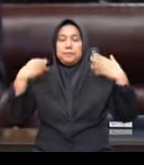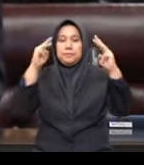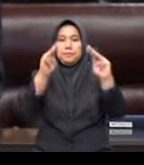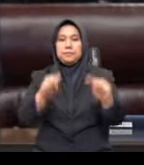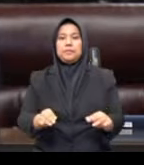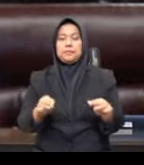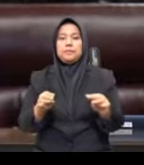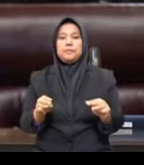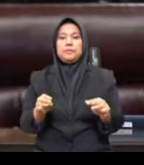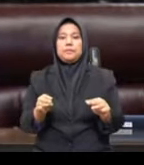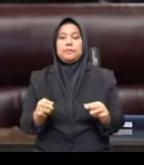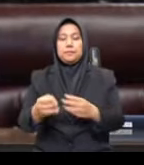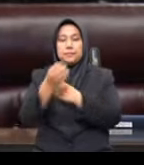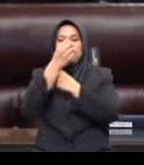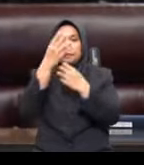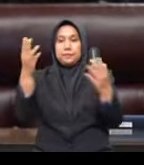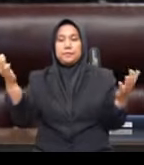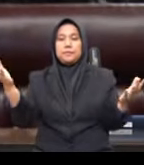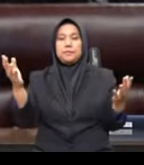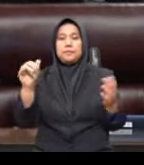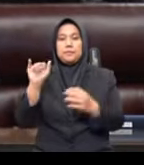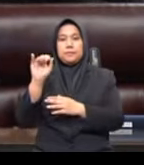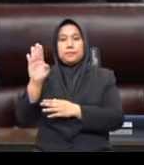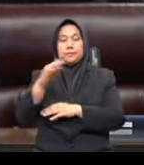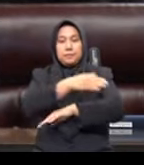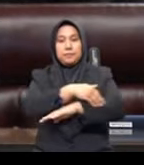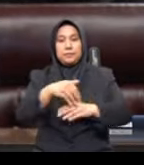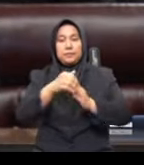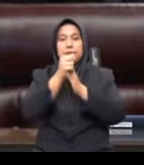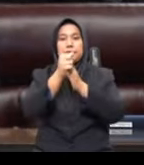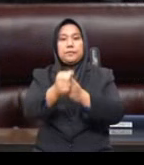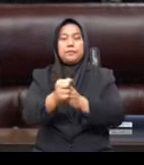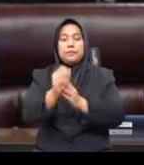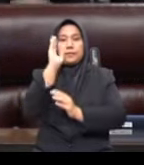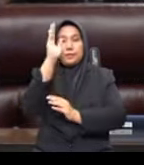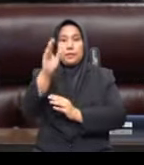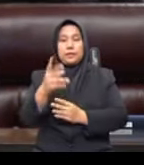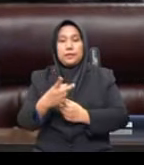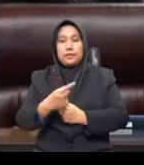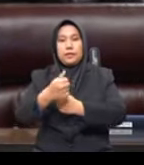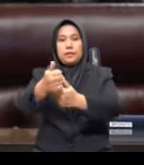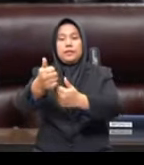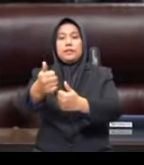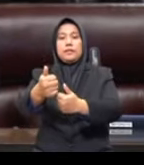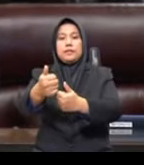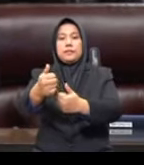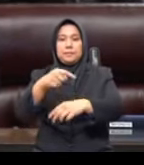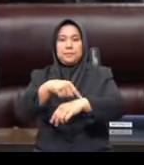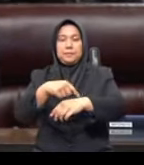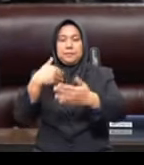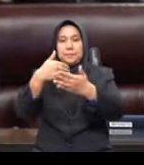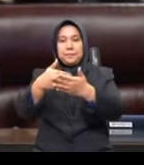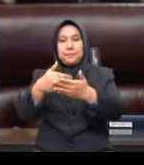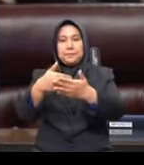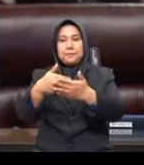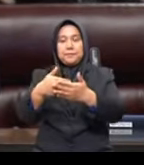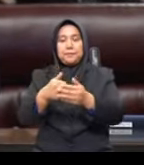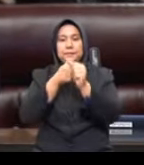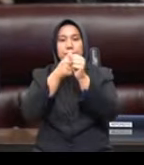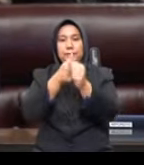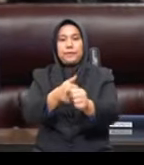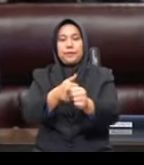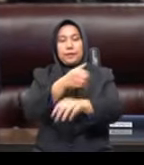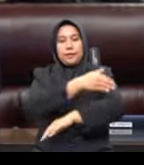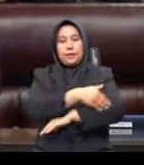manusia untuk makluman ahli yang berhormat garis panduan ini jangka akan dilancarkan dalam masa yang terdekat pematuhan